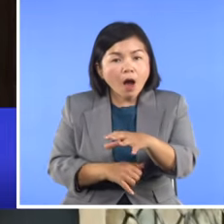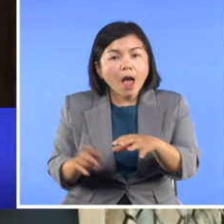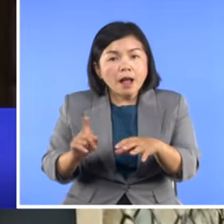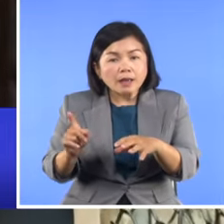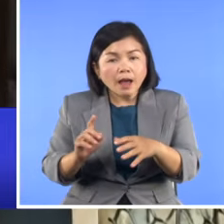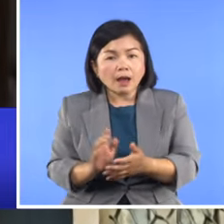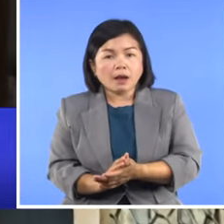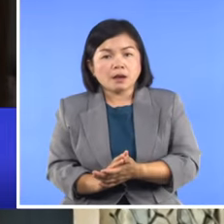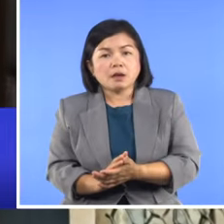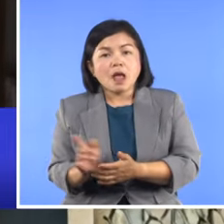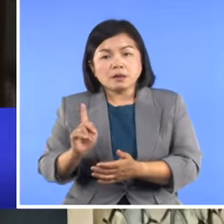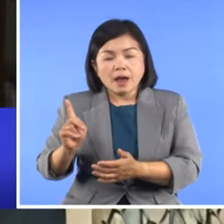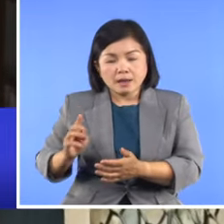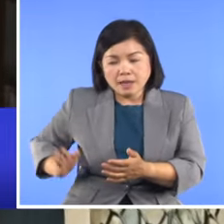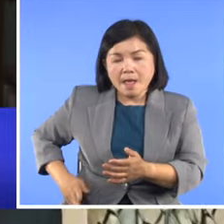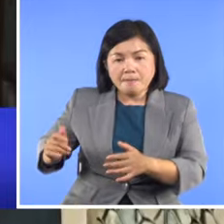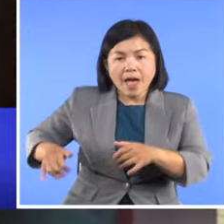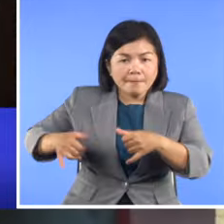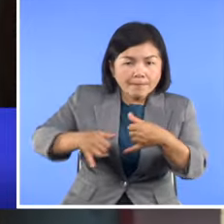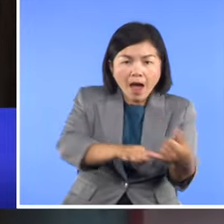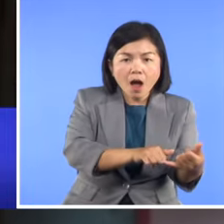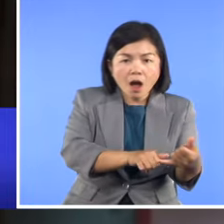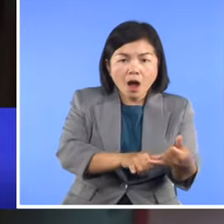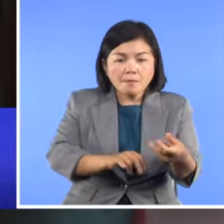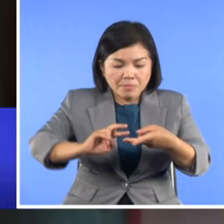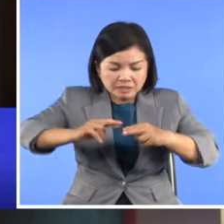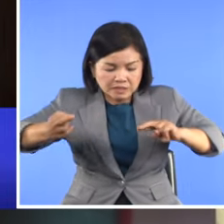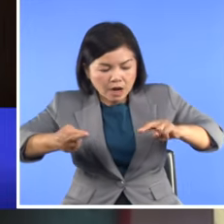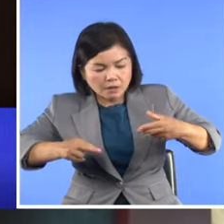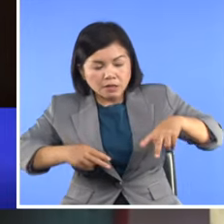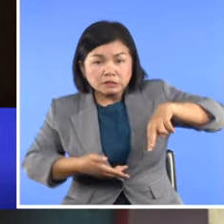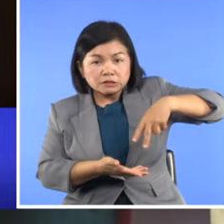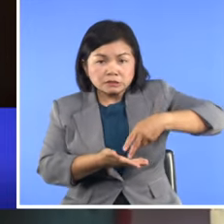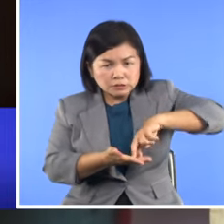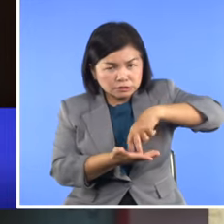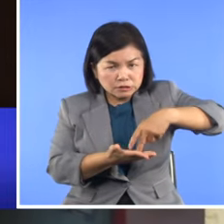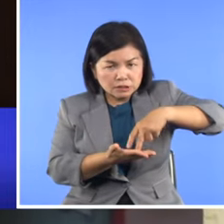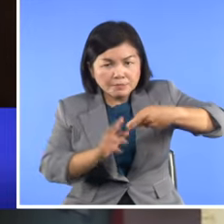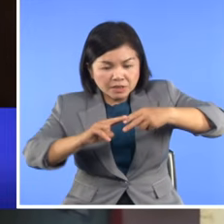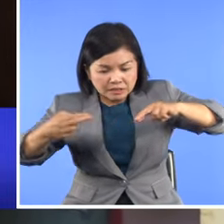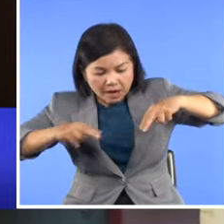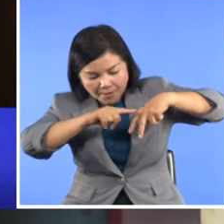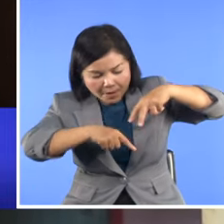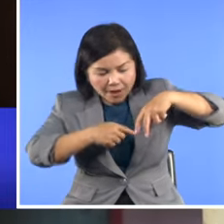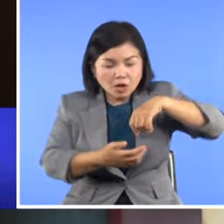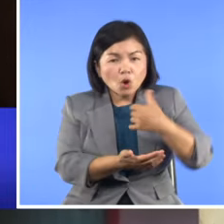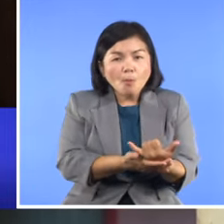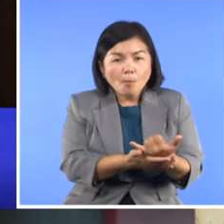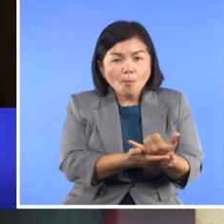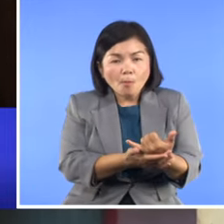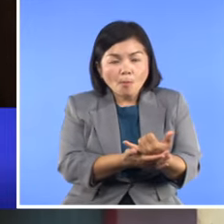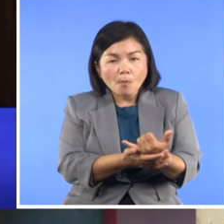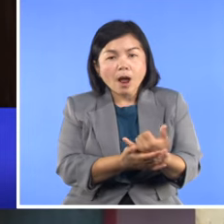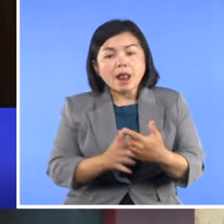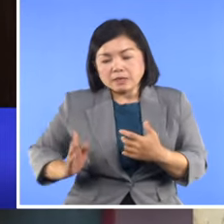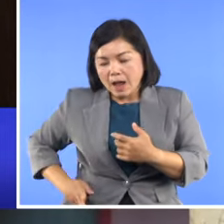หมามันพันที่ขาหมาไม่ได้กัดหรอกมาพันที่ขามันก็เลยเสียจังหวะทำให้ล้มลงนะมีแผลที่ขามานิดนึงส่วนหม